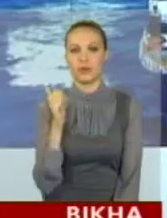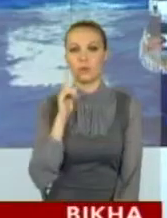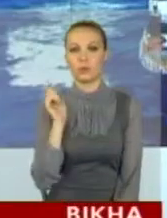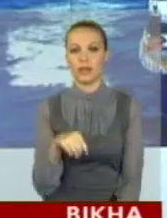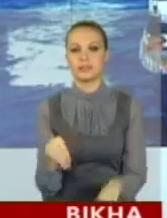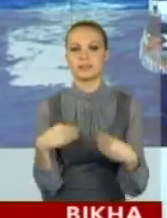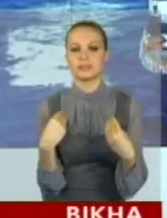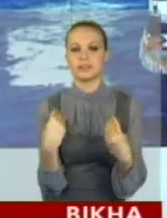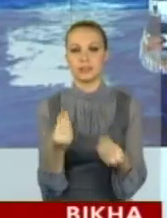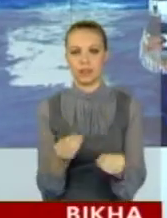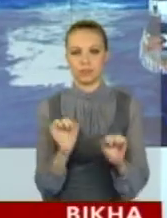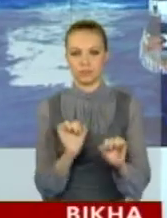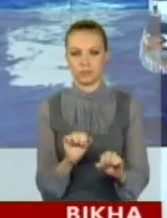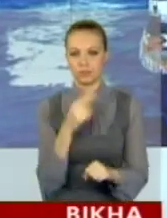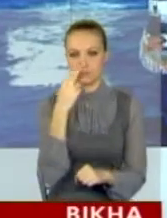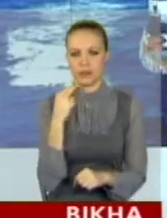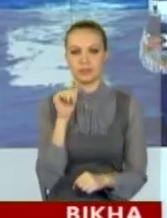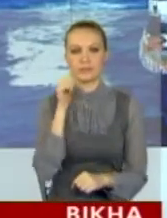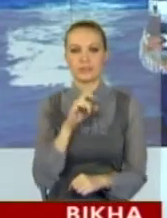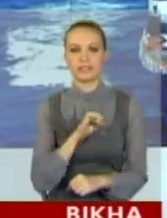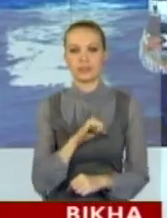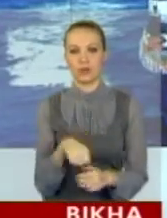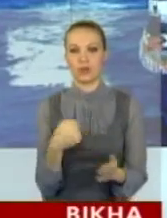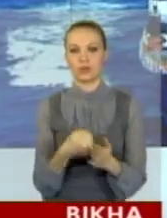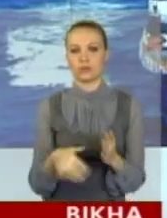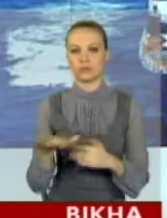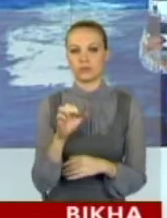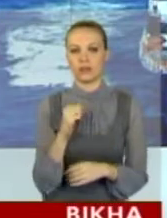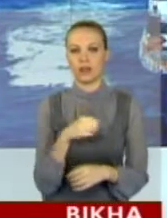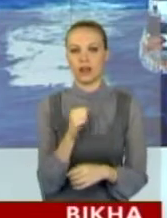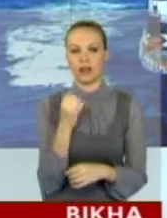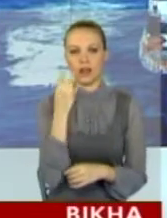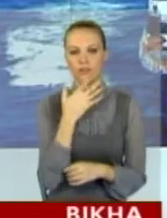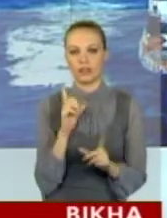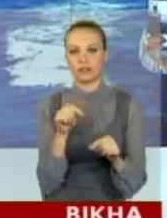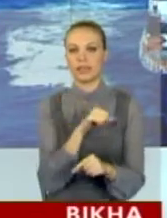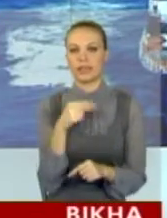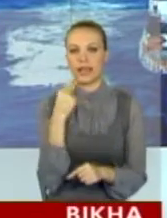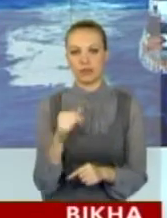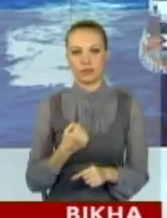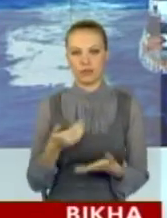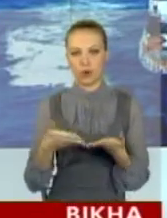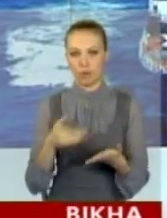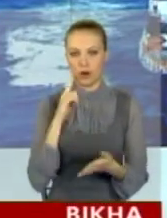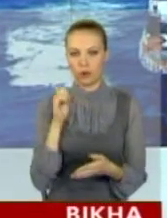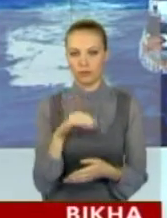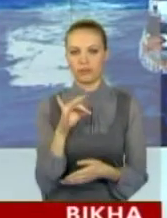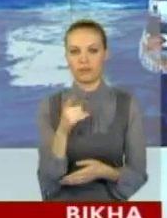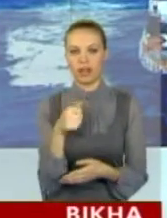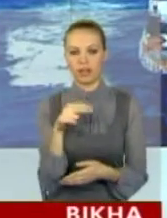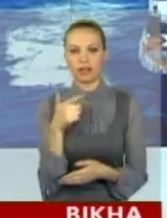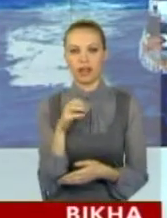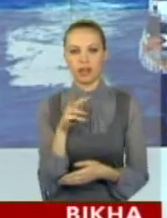Українці дадуть відсіч піратам. Завтра із Севастополя до берегів Африки вирушає найліпший військовий корабель України – фрегат